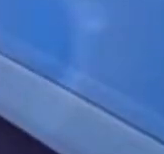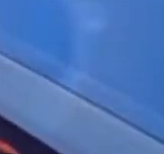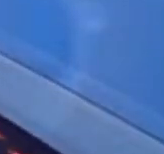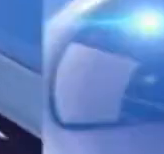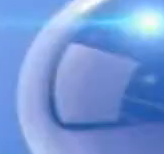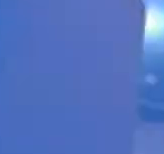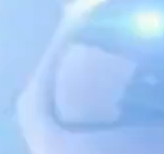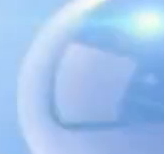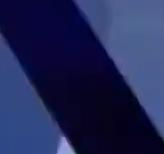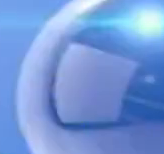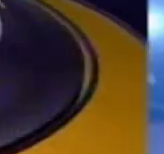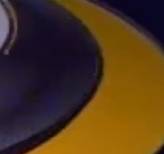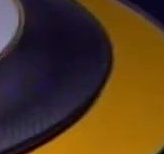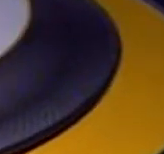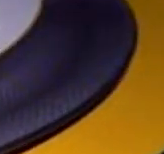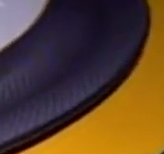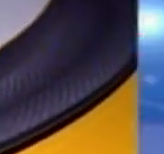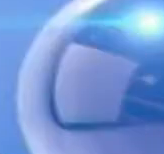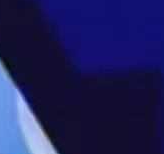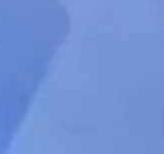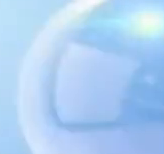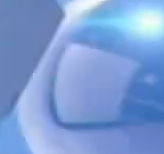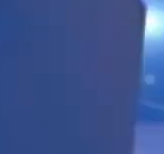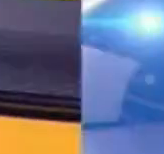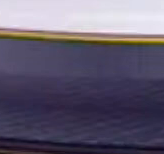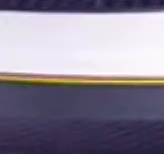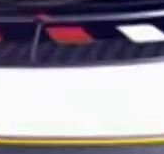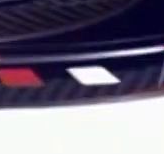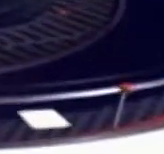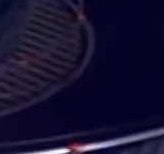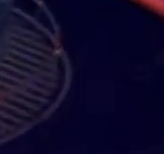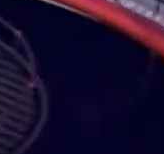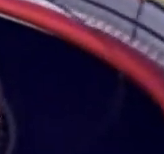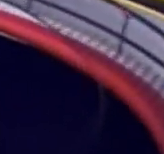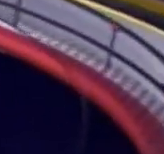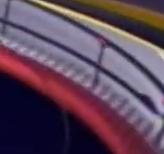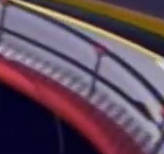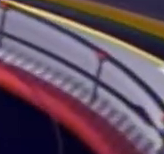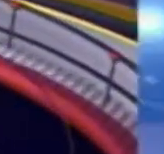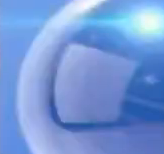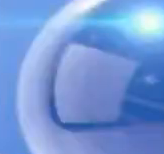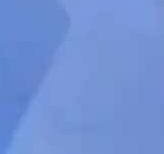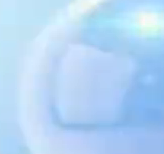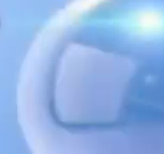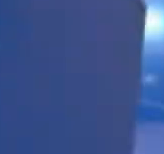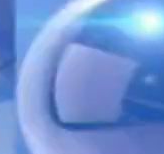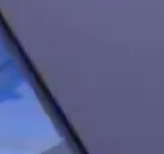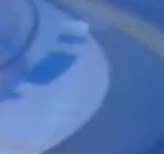Police,